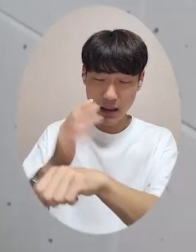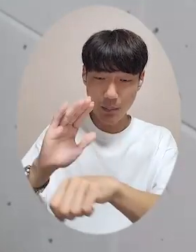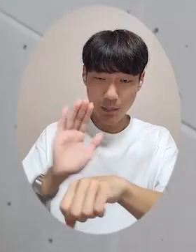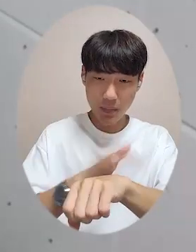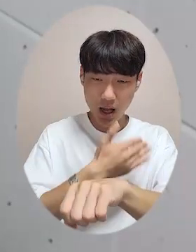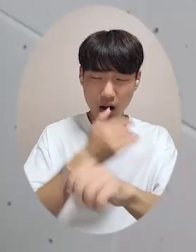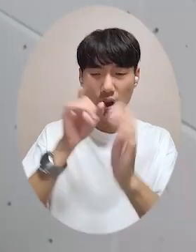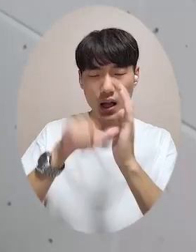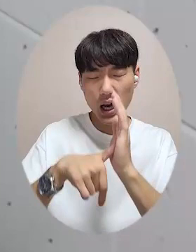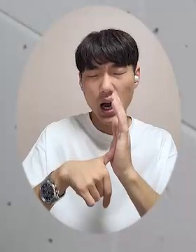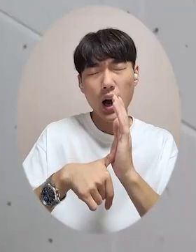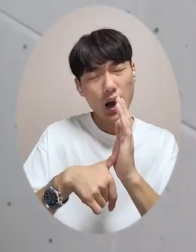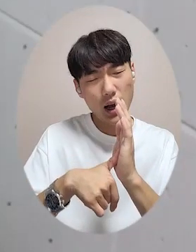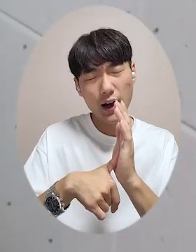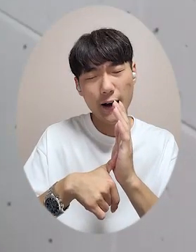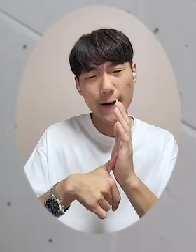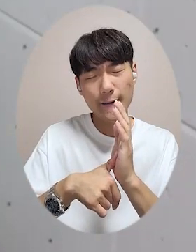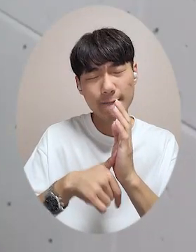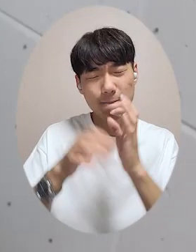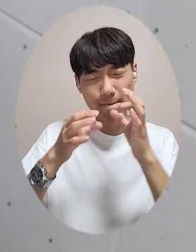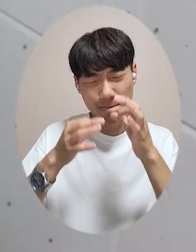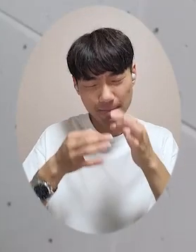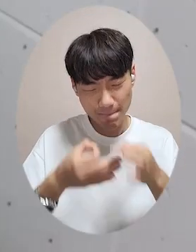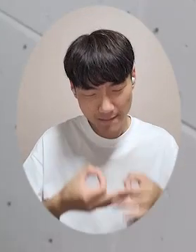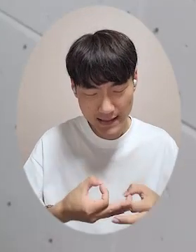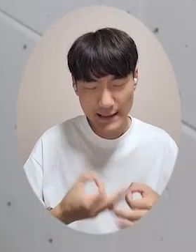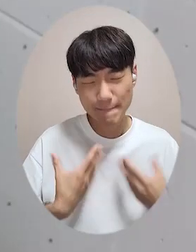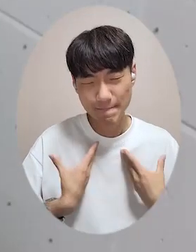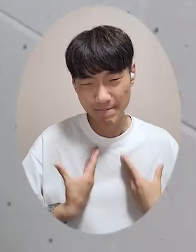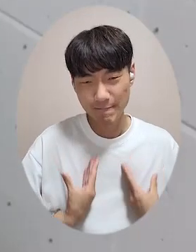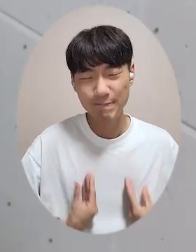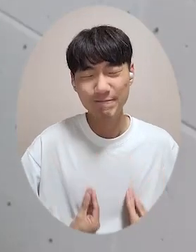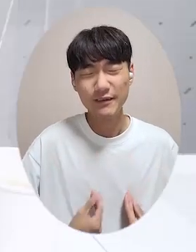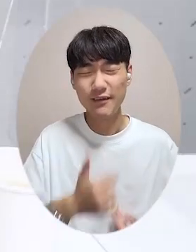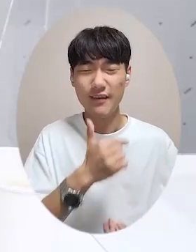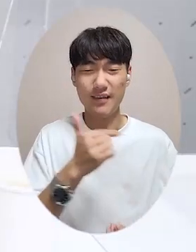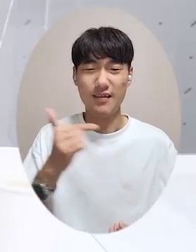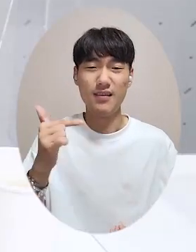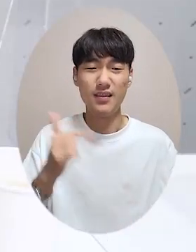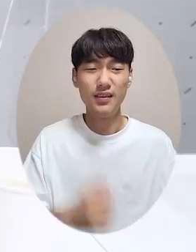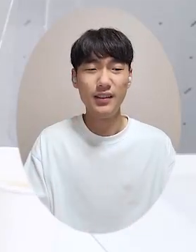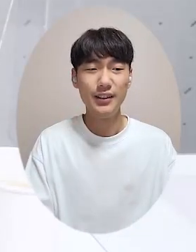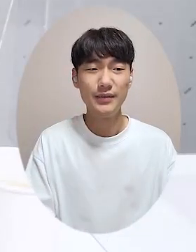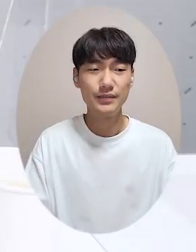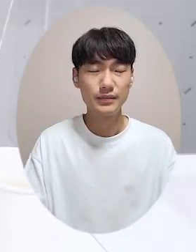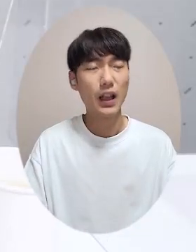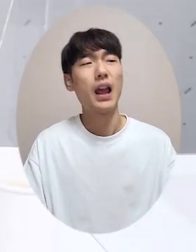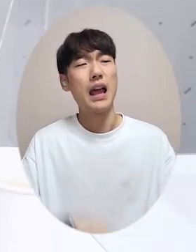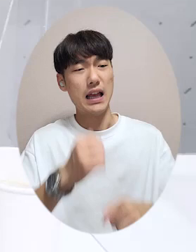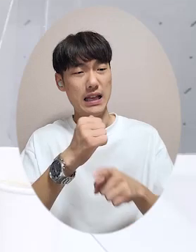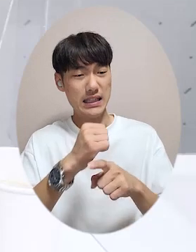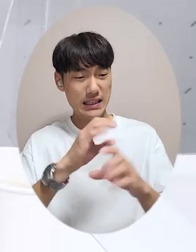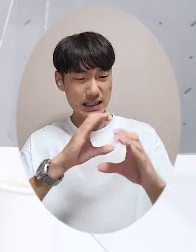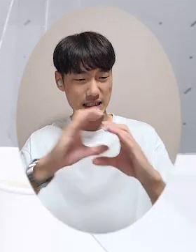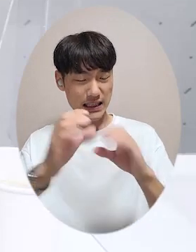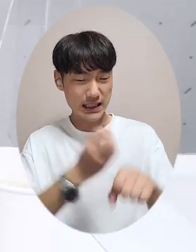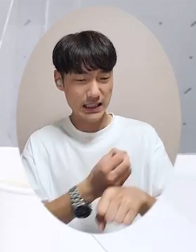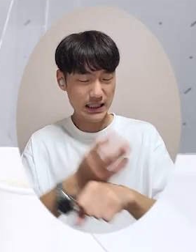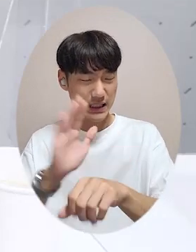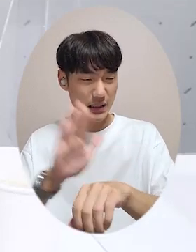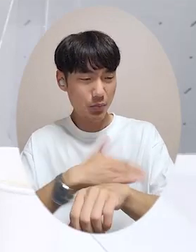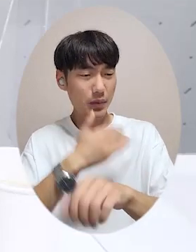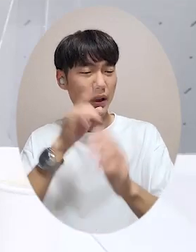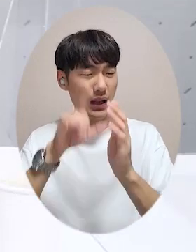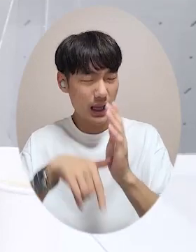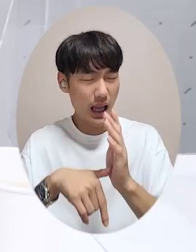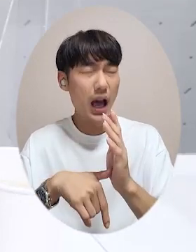그럴 때 좀 아. 많이 좀 혼자 자책감을 많이 가지죠. 네. 의미를 이제 잘못 전달할 때.